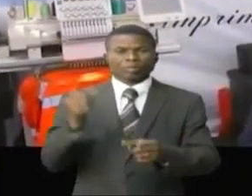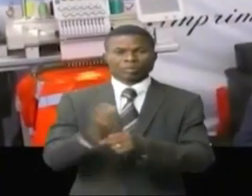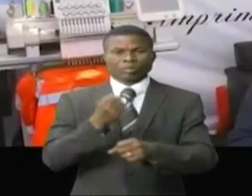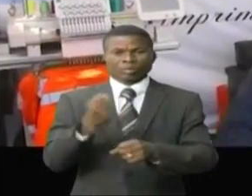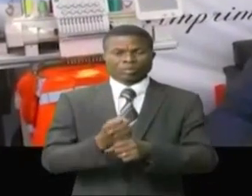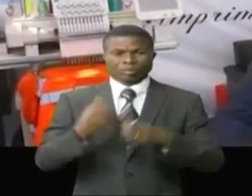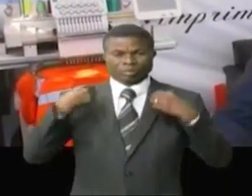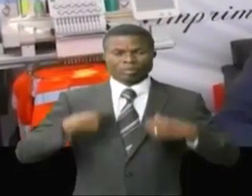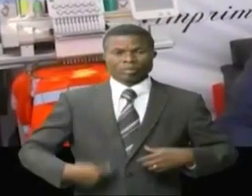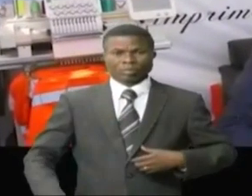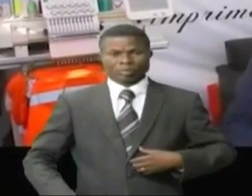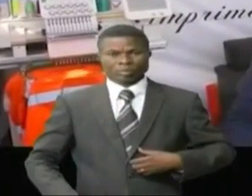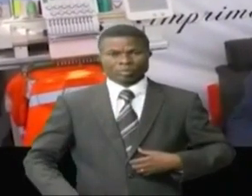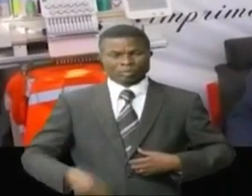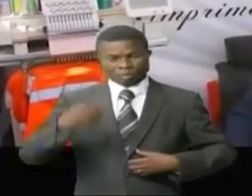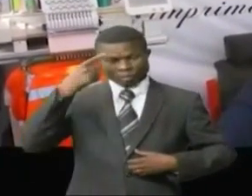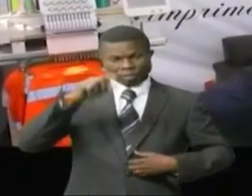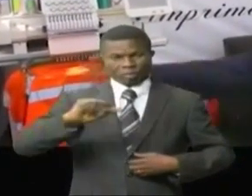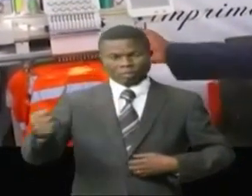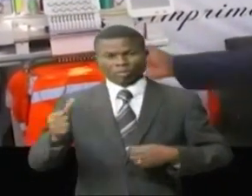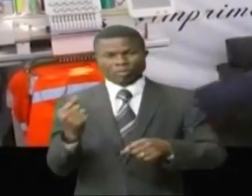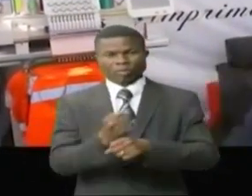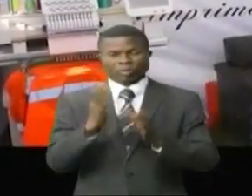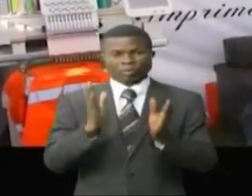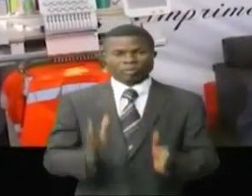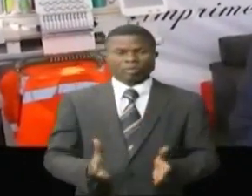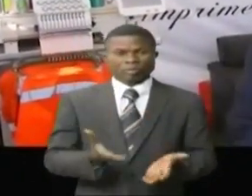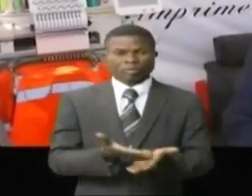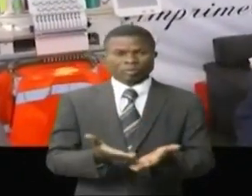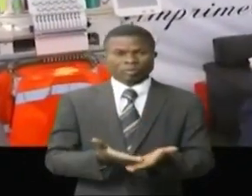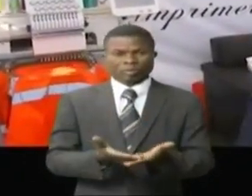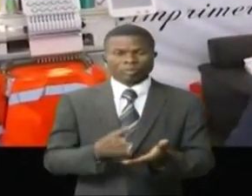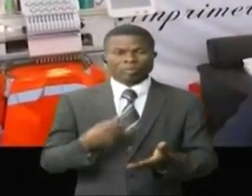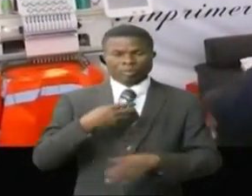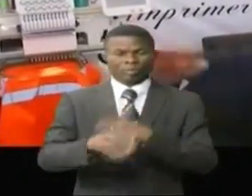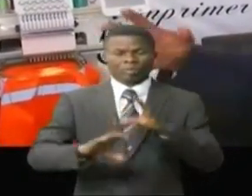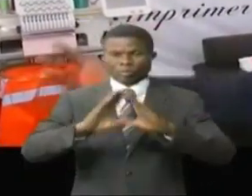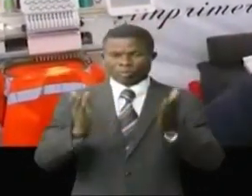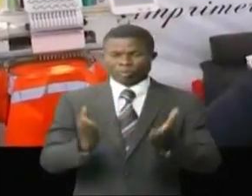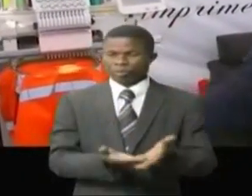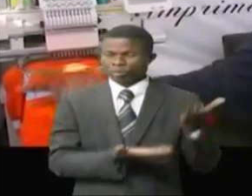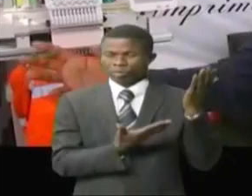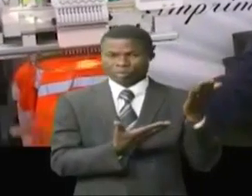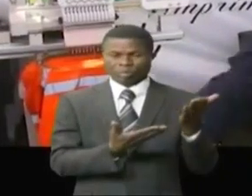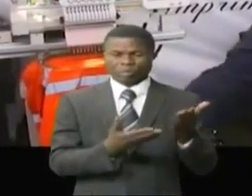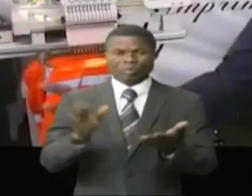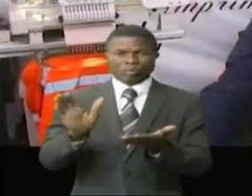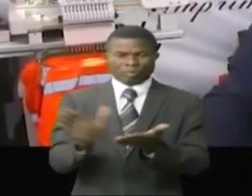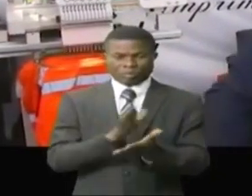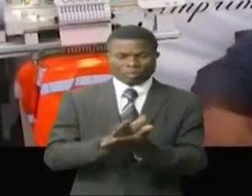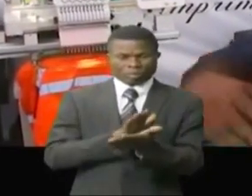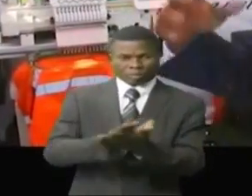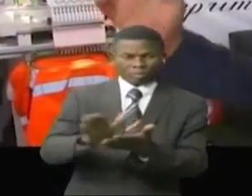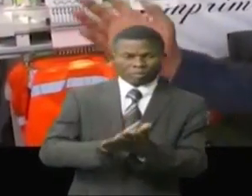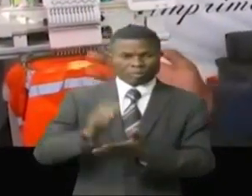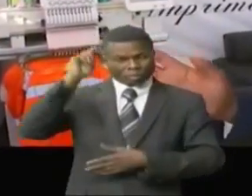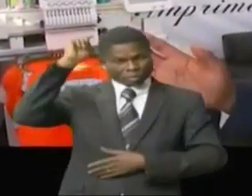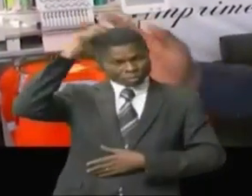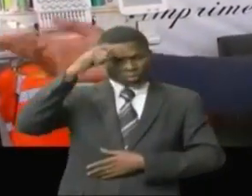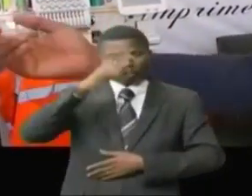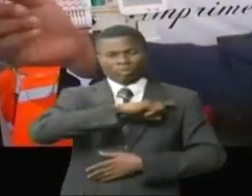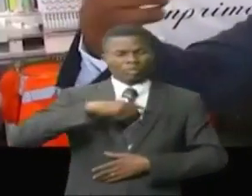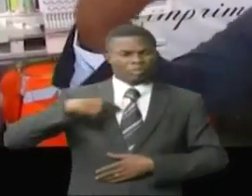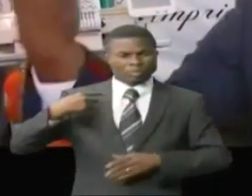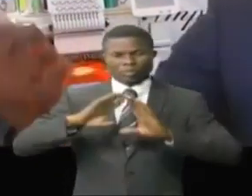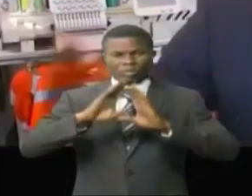tenues pour entreprises minières. Nous faisons la broderie, nous faisons tout ce qui est impression sur bâche, casquette, tout ce